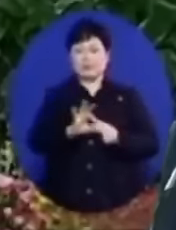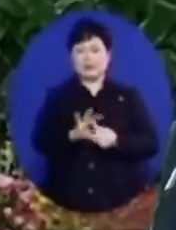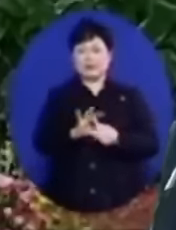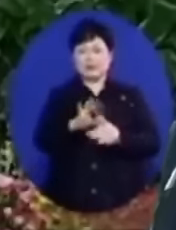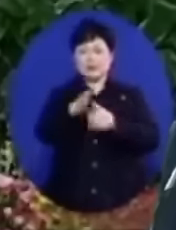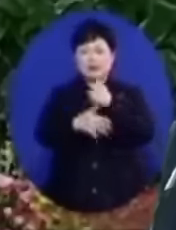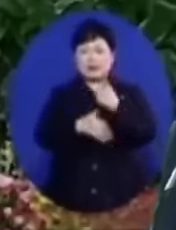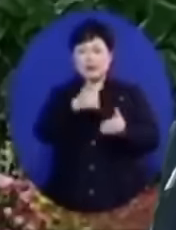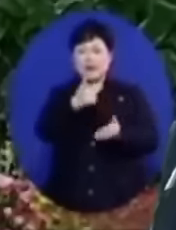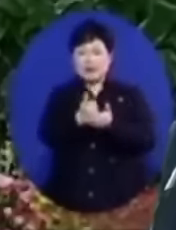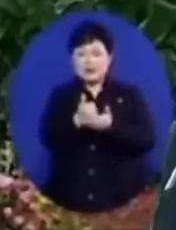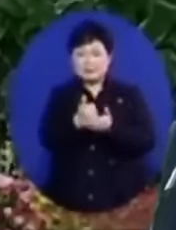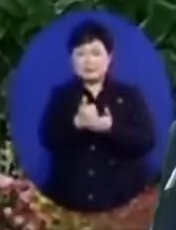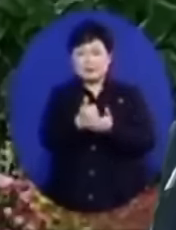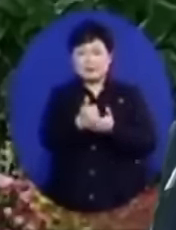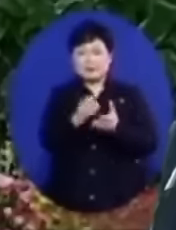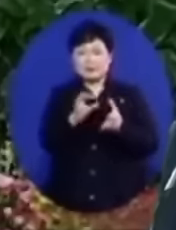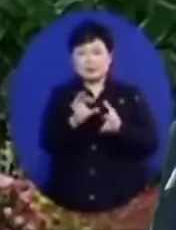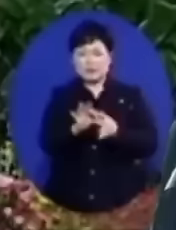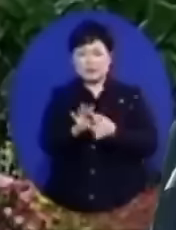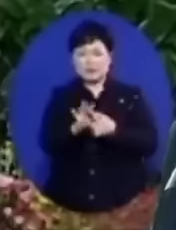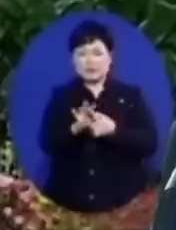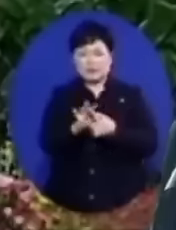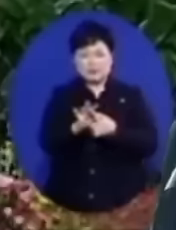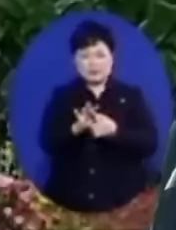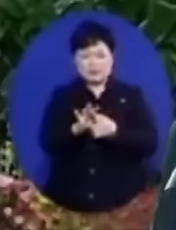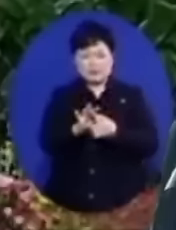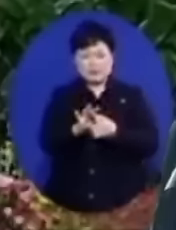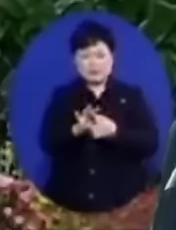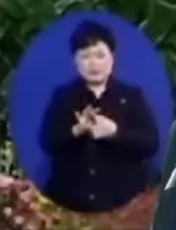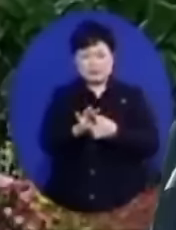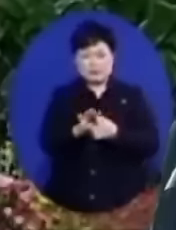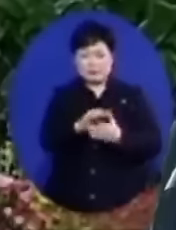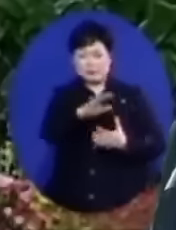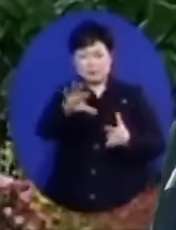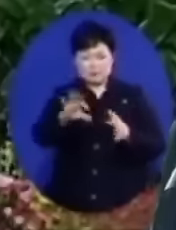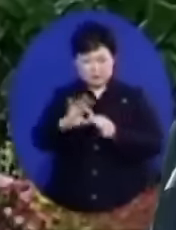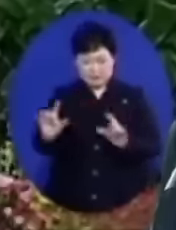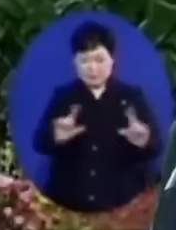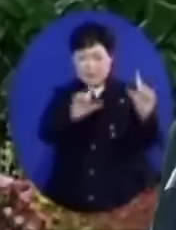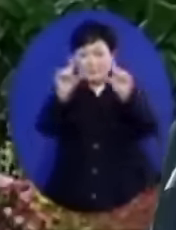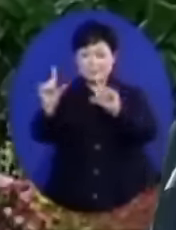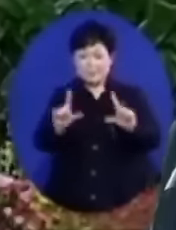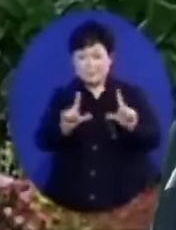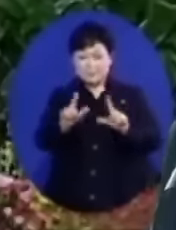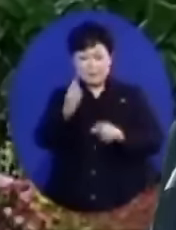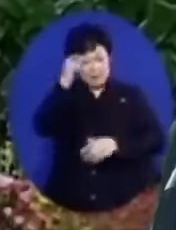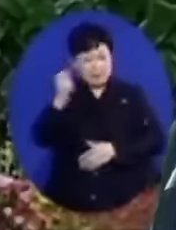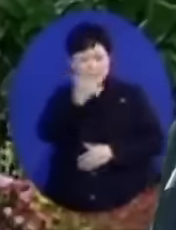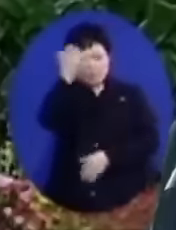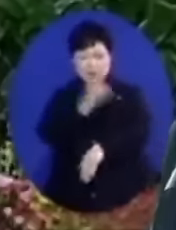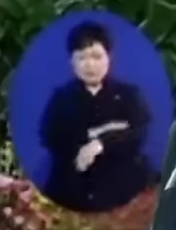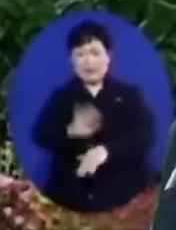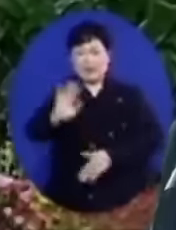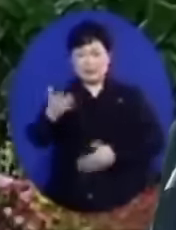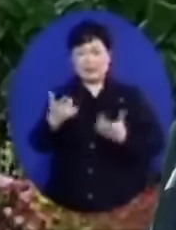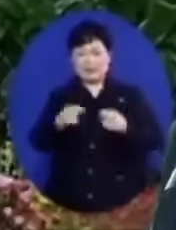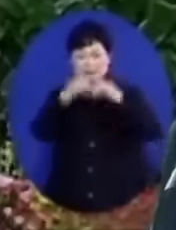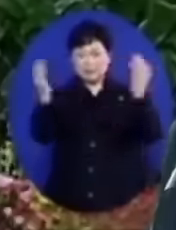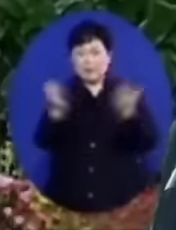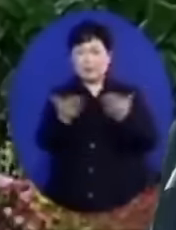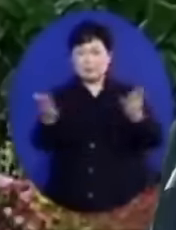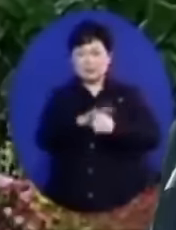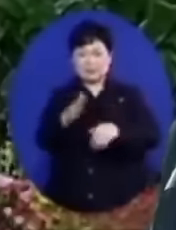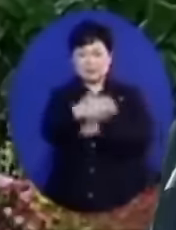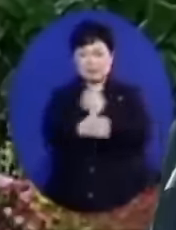우리가 하나님의 절대 주권에 순복할 때 하나님께서는 우리의 삶을 영혼의 잘됨 같이 범사의 잘됨에